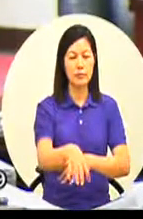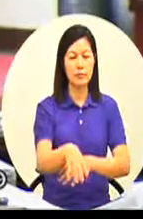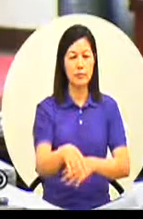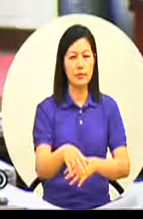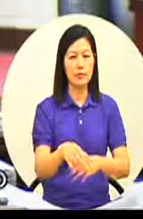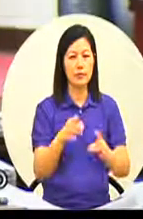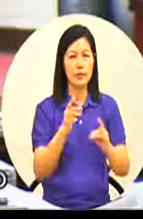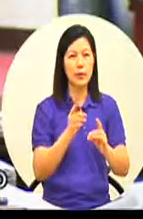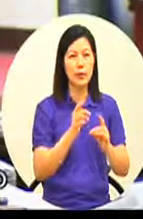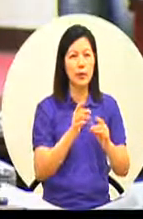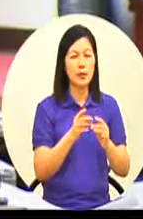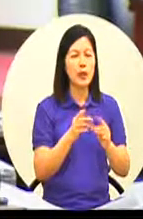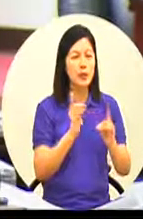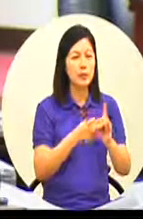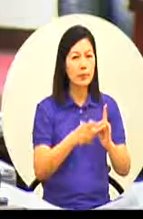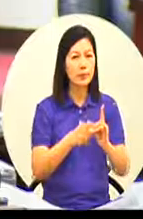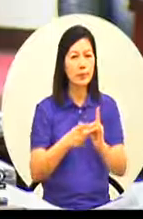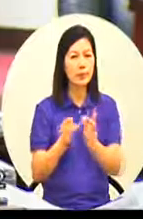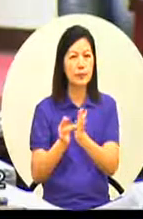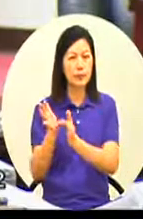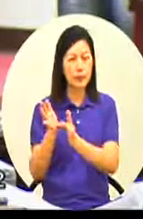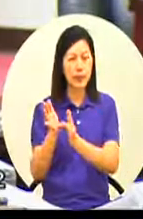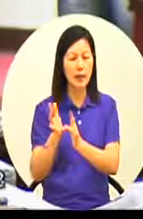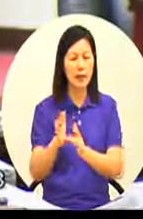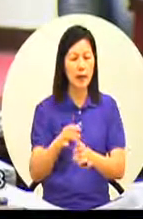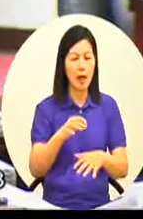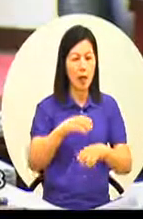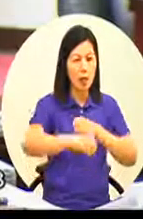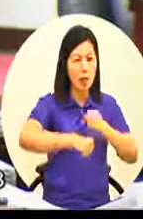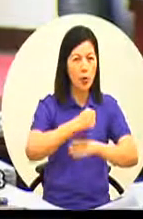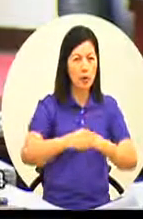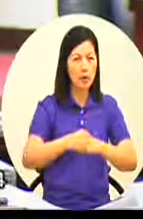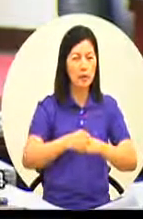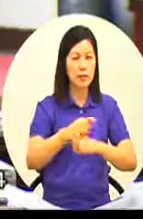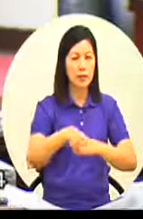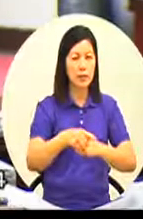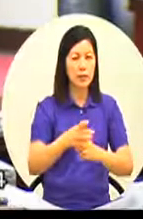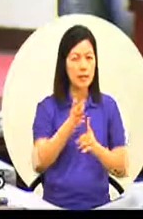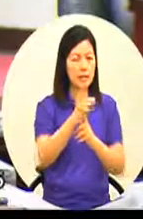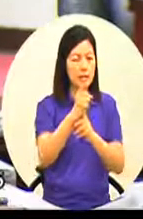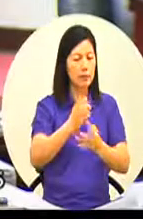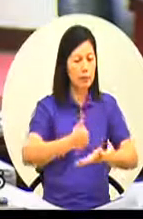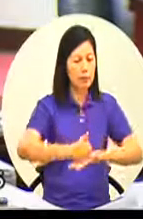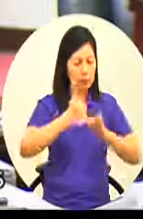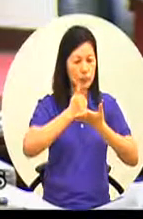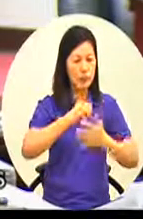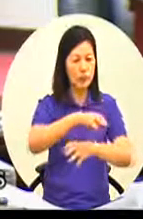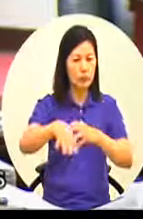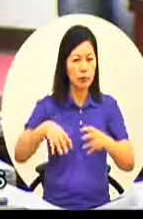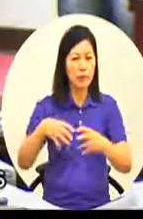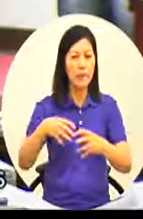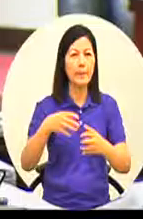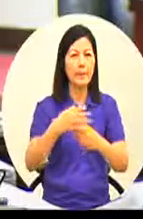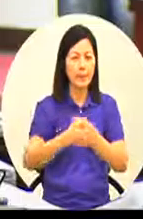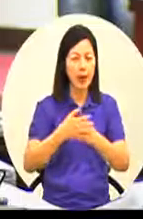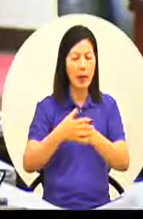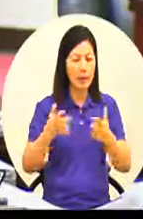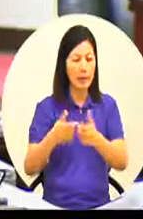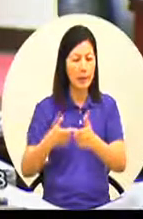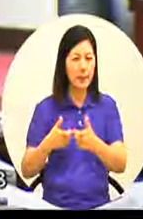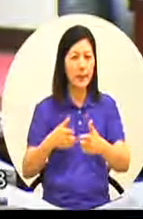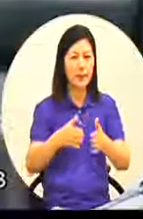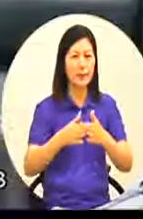动的这个友善环境啊哈，敬神也要环保这个议题哈，等一下跟局长做一个探讨这